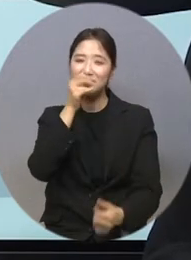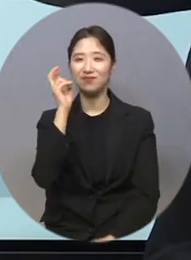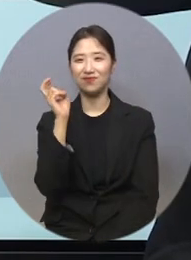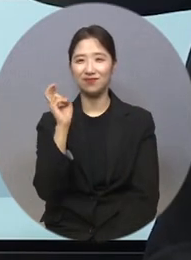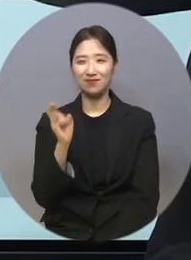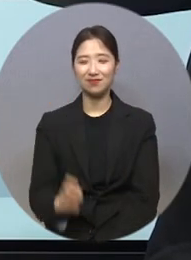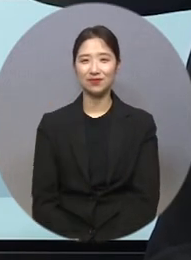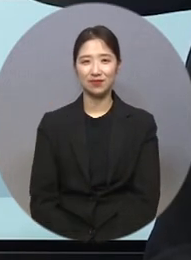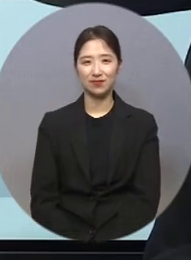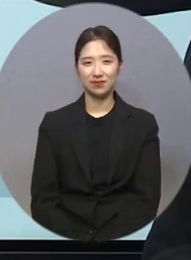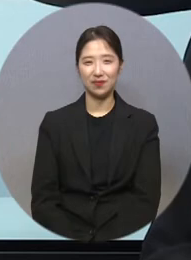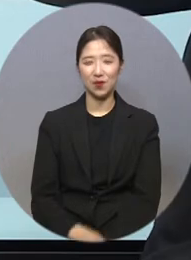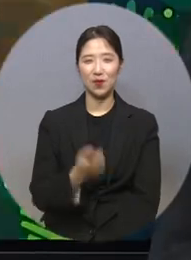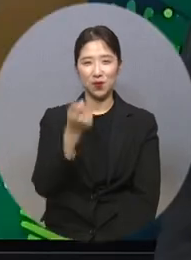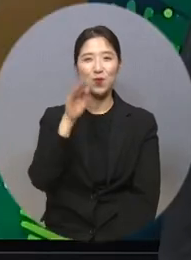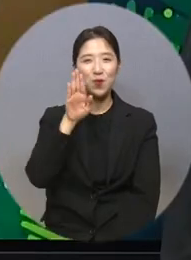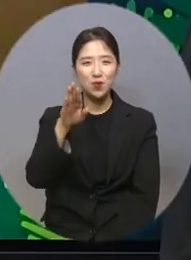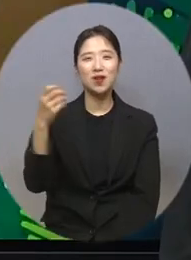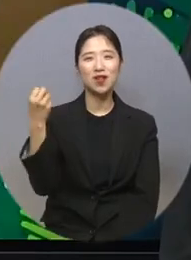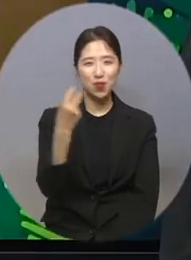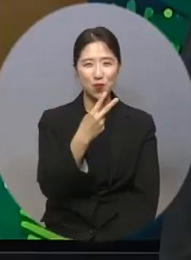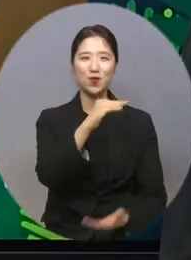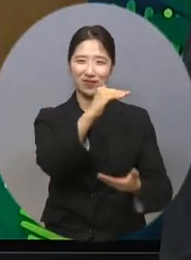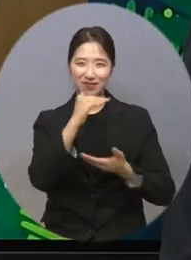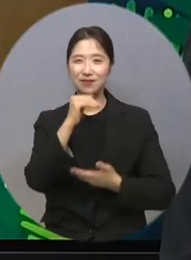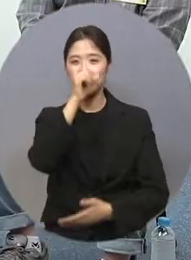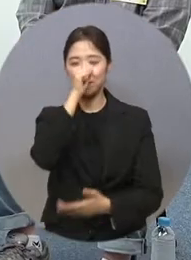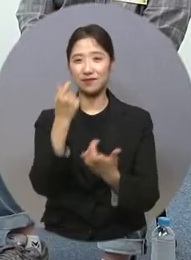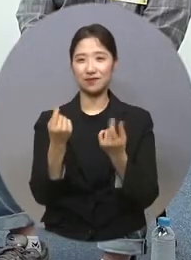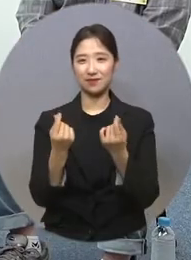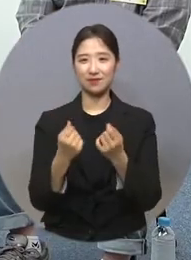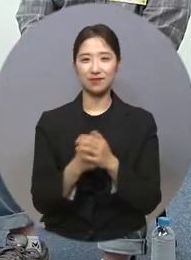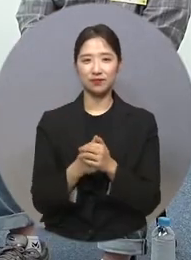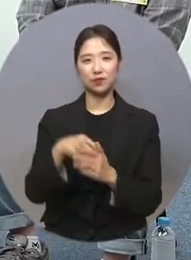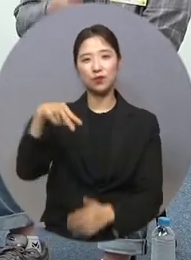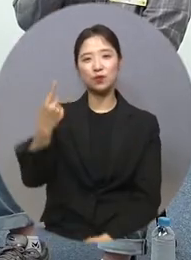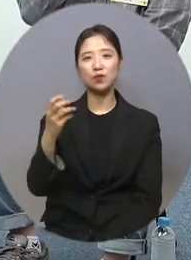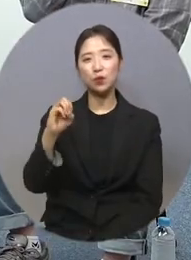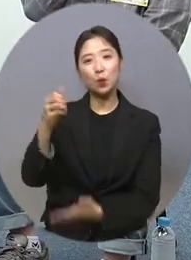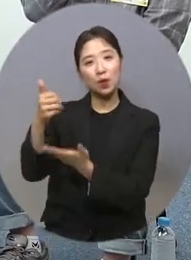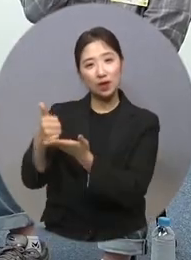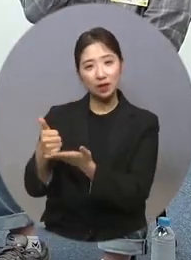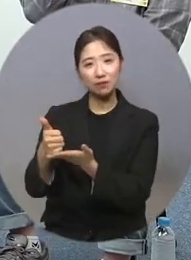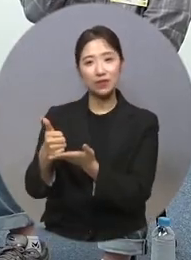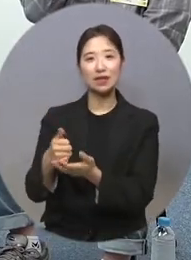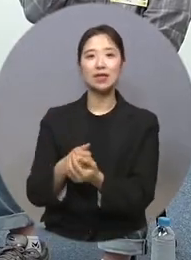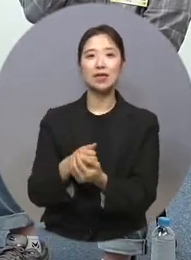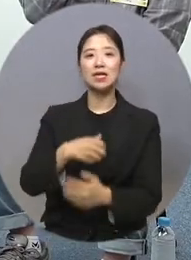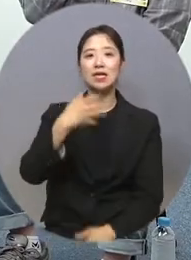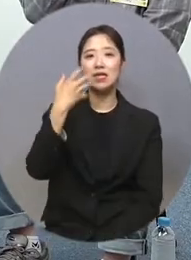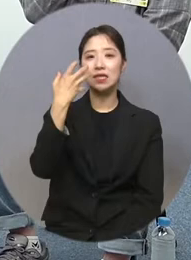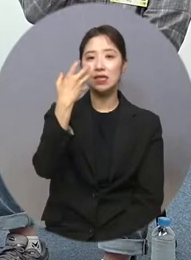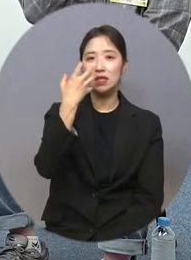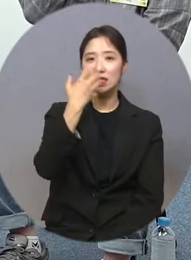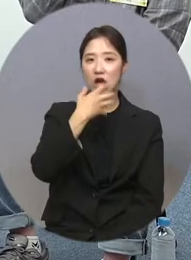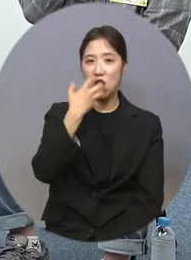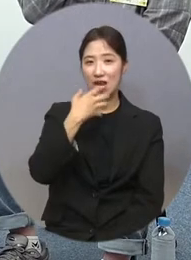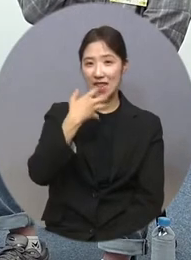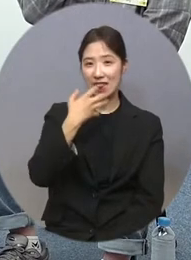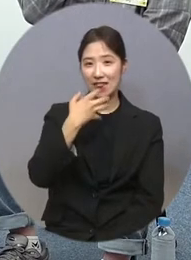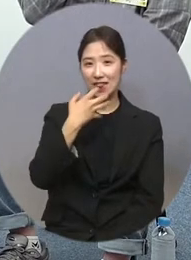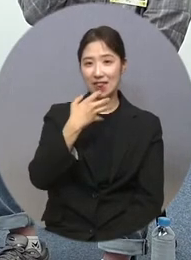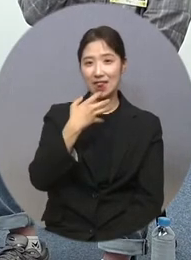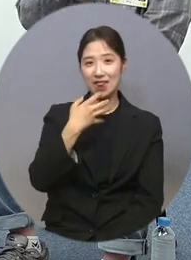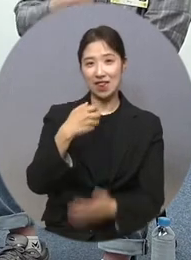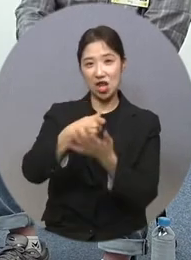들고요. 이따가 또 말씀 또 청해드리면 좋을 것 같고 우리 송지훈님은 청인 자녀 자매